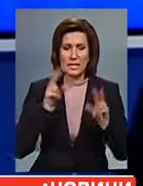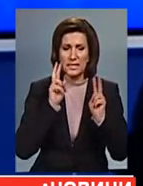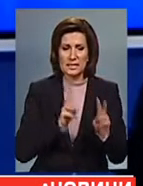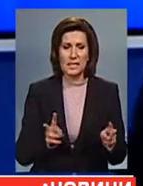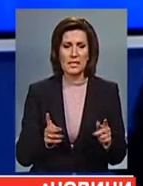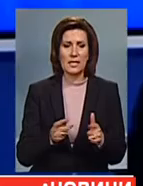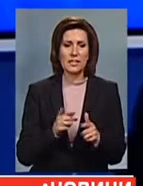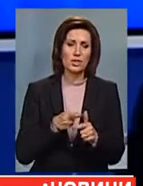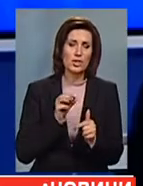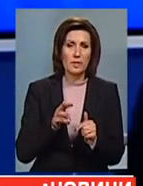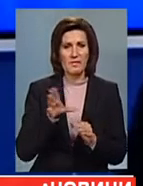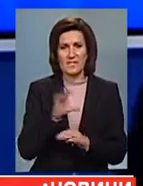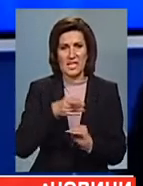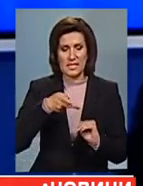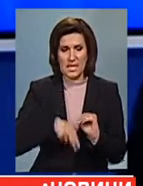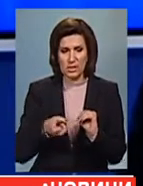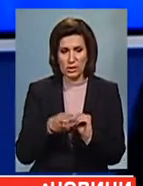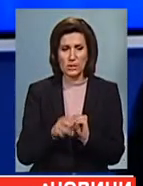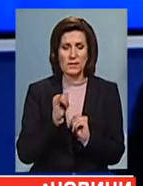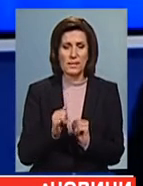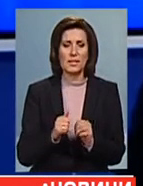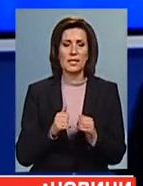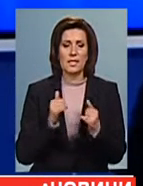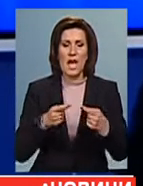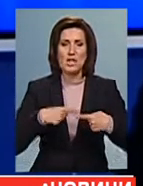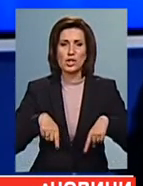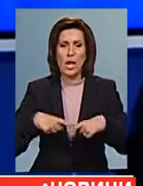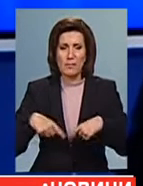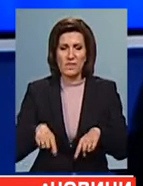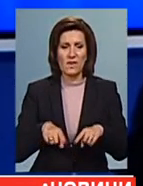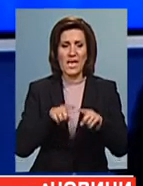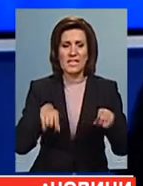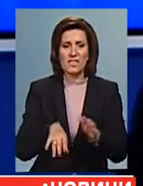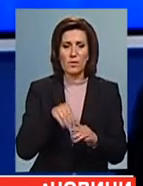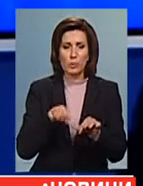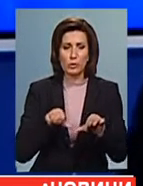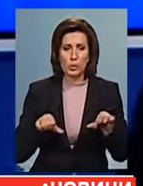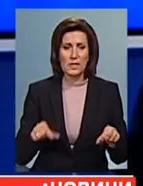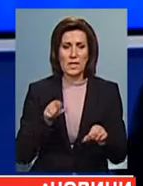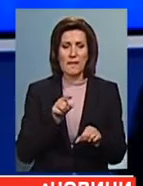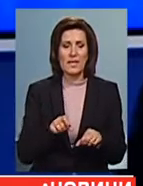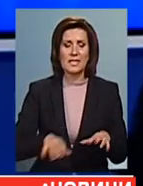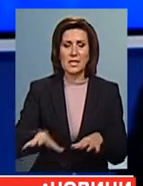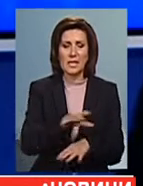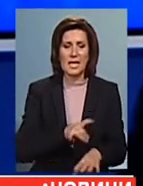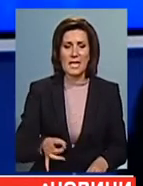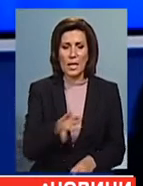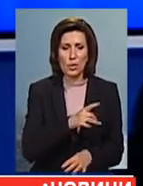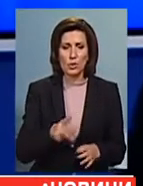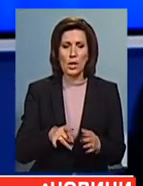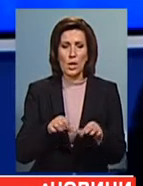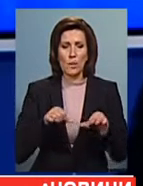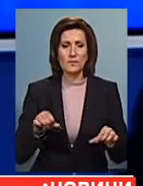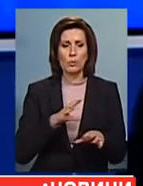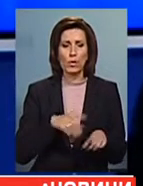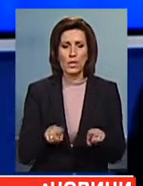знаю, чим все закінчиться. Ну, і для штабів, для дільничих виборчих комісій, для територіальних районних виборчих комісій все